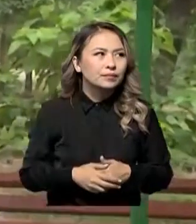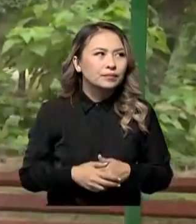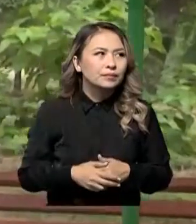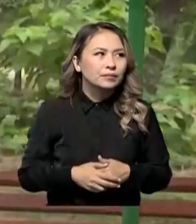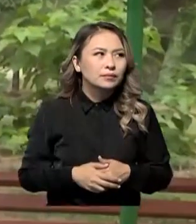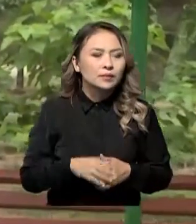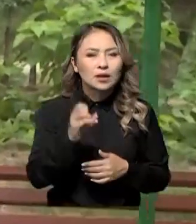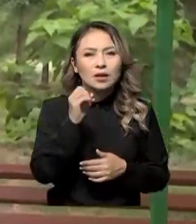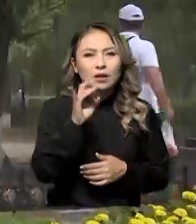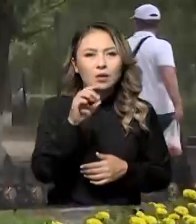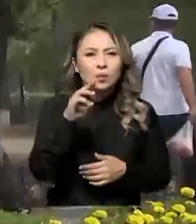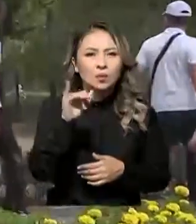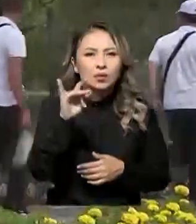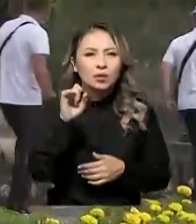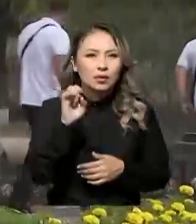Ертұран,